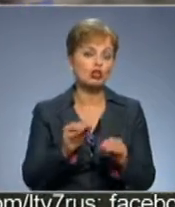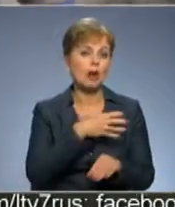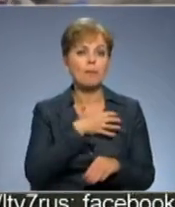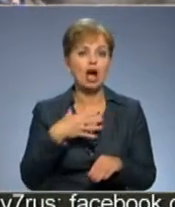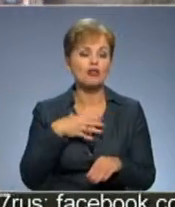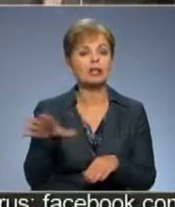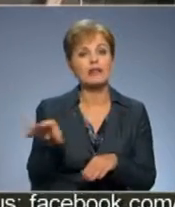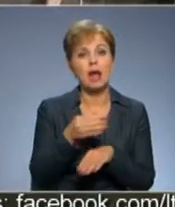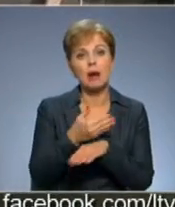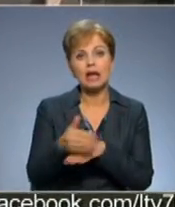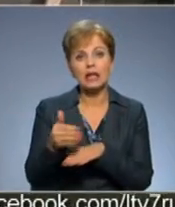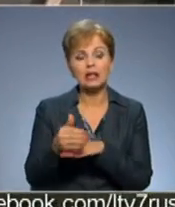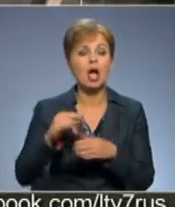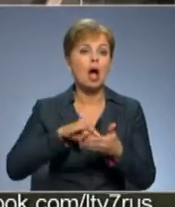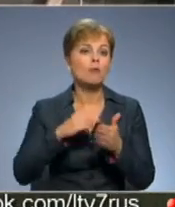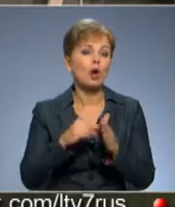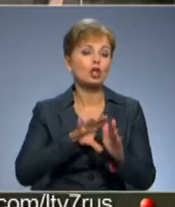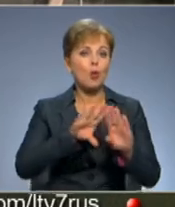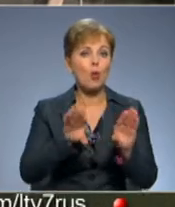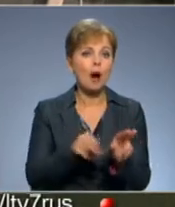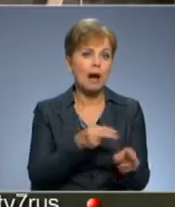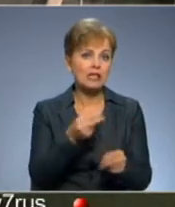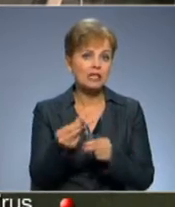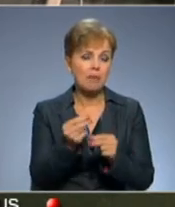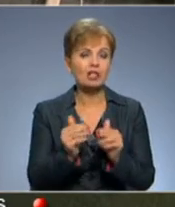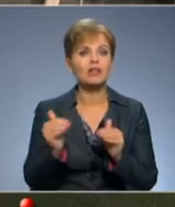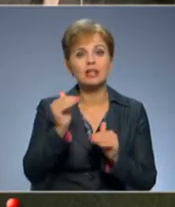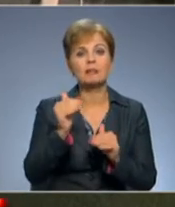pašvaldība ņēma kredītu. Projekta kopējās izmaksas bija nedaudz virs